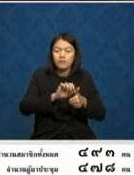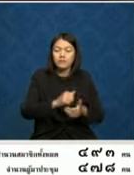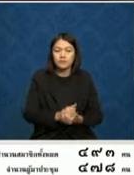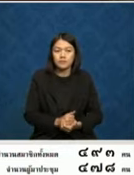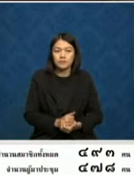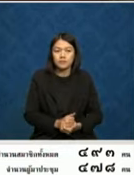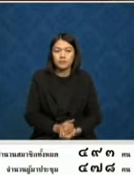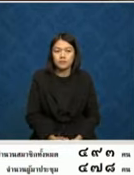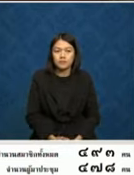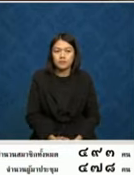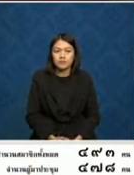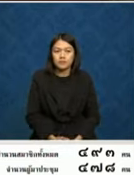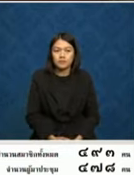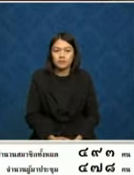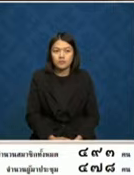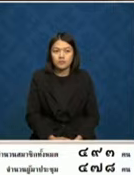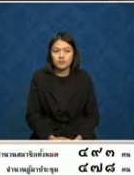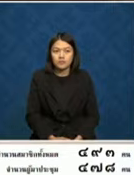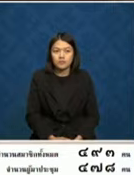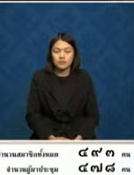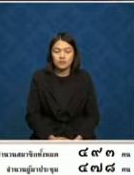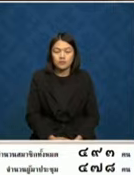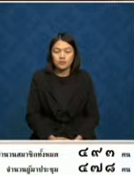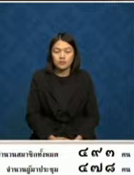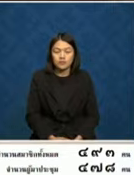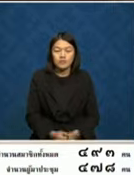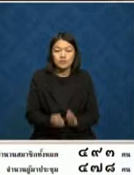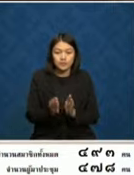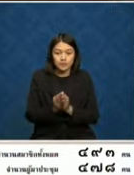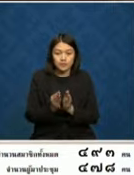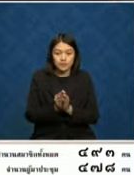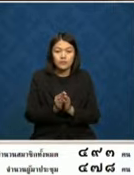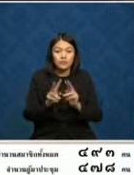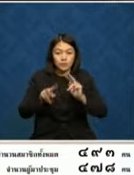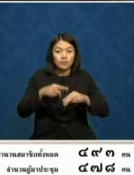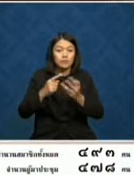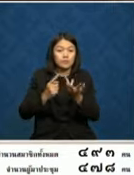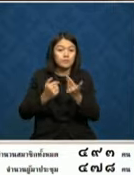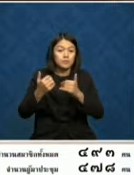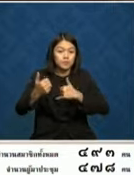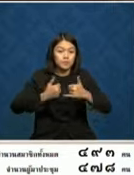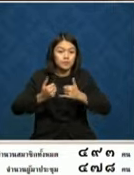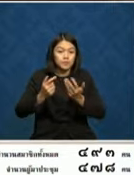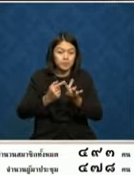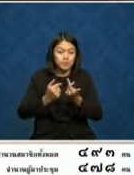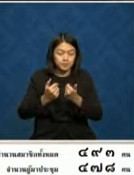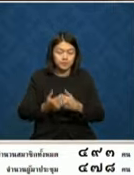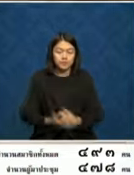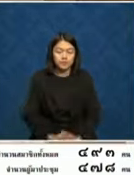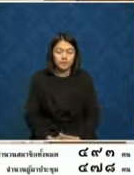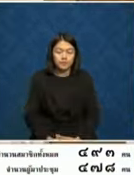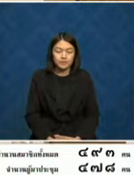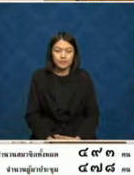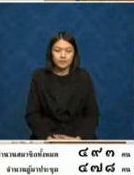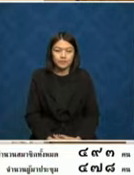ยตินะครับก็ก่อนที่จะลงคะแนนก็ขอตรวจสอบองค์ประชุมอีกครั้งหนึ่งนะครับ